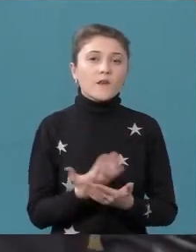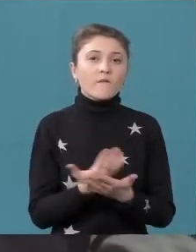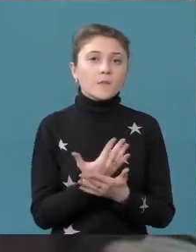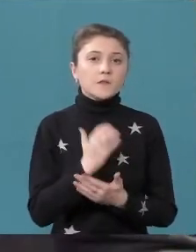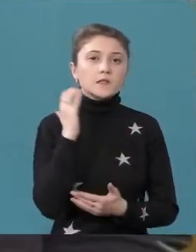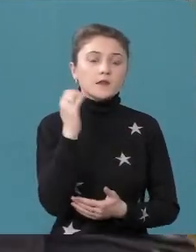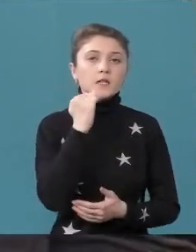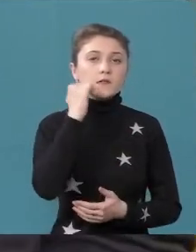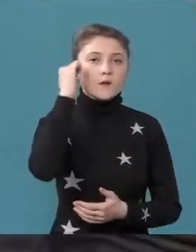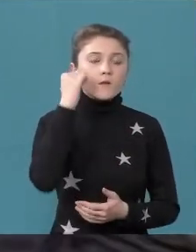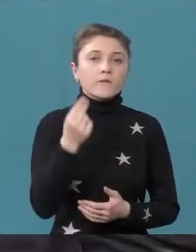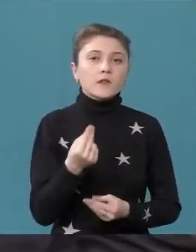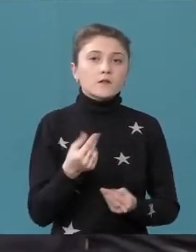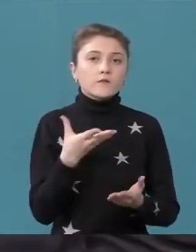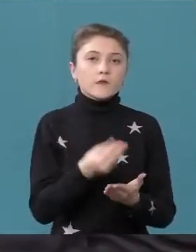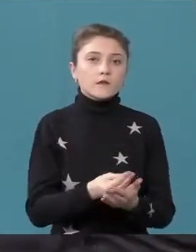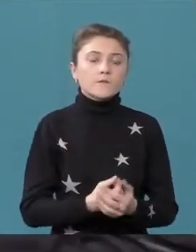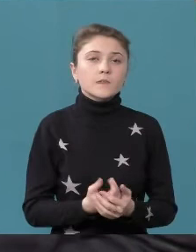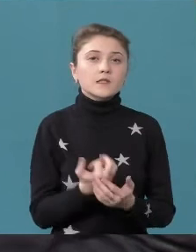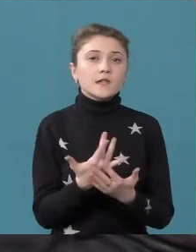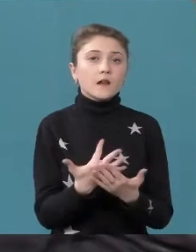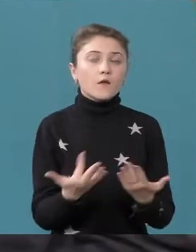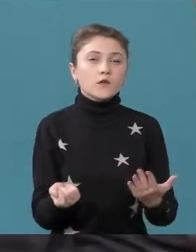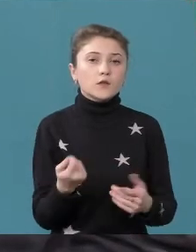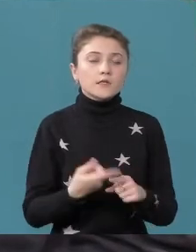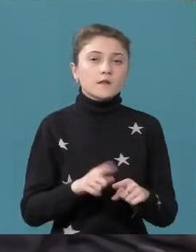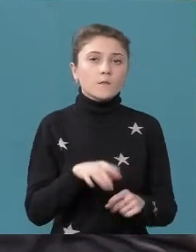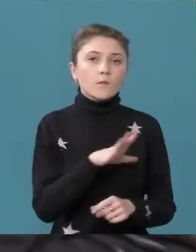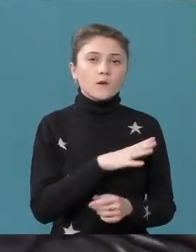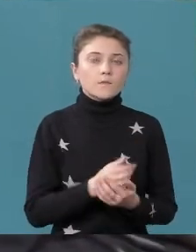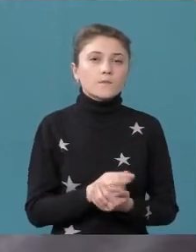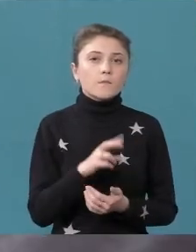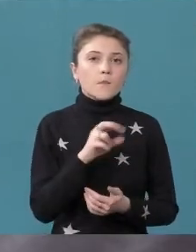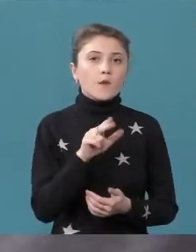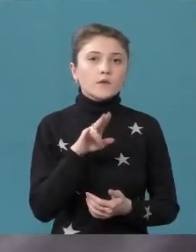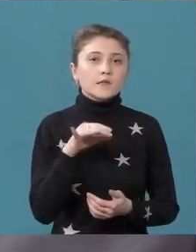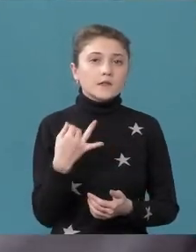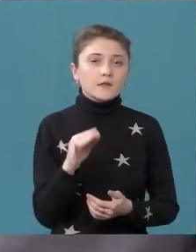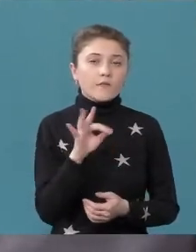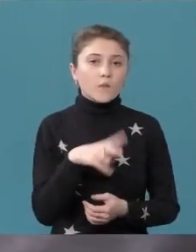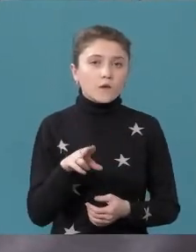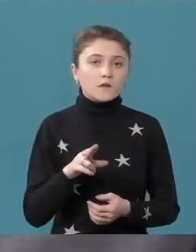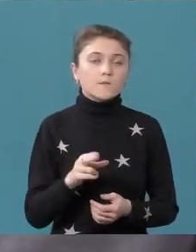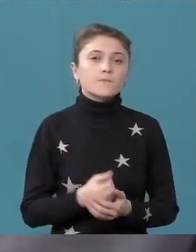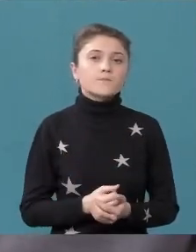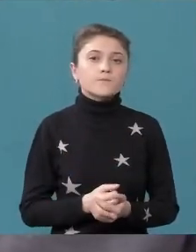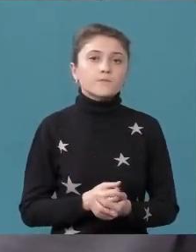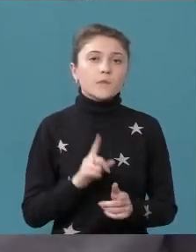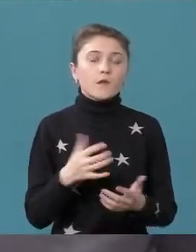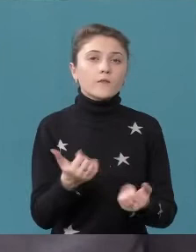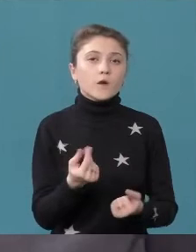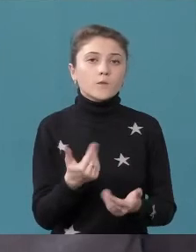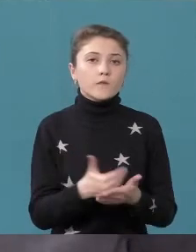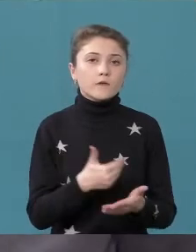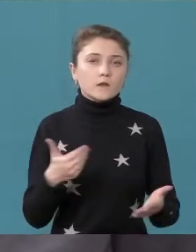завдяки фінансуванню із кількох джерел. Це був благодійний фонд «Кращим бути». Також фільм отримав фінансування від